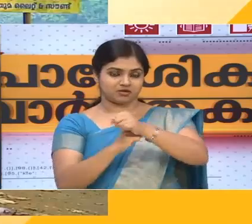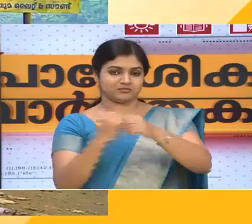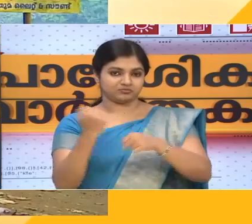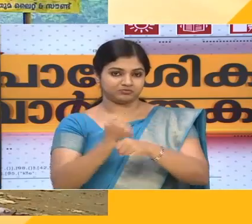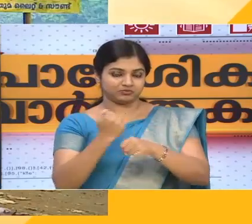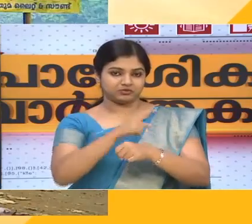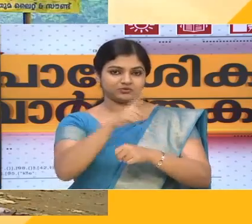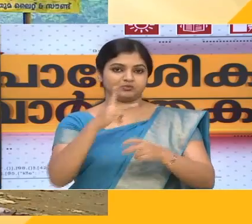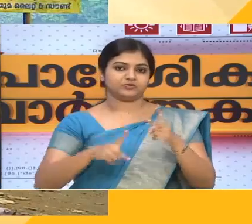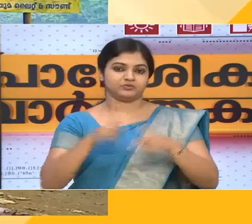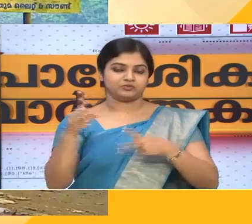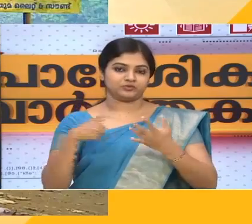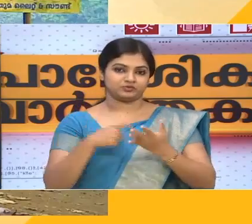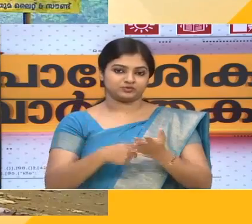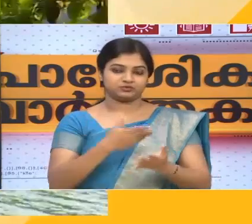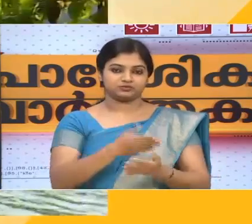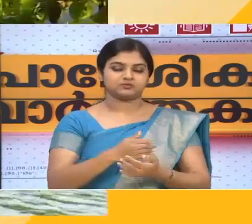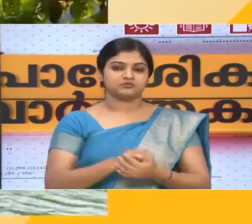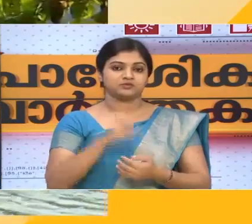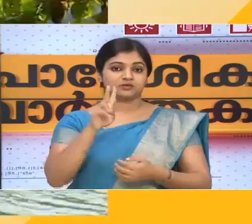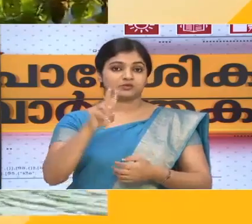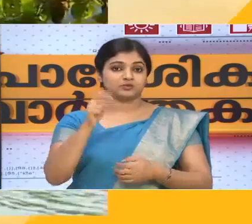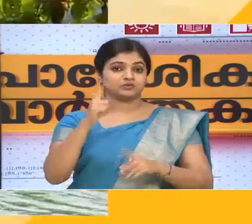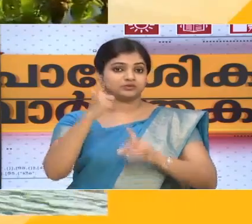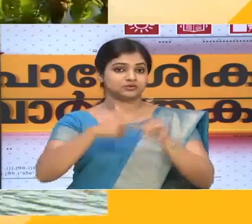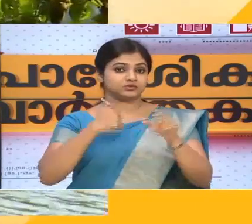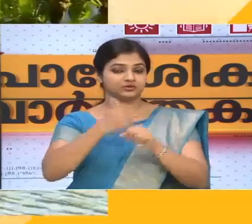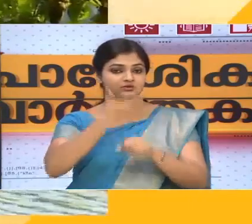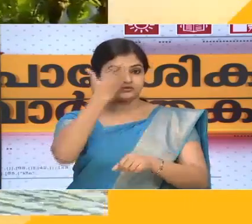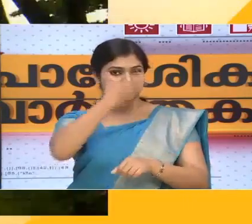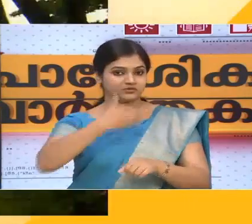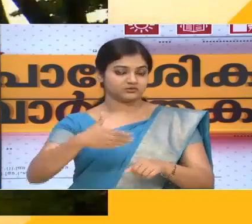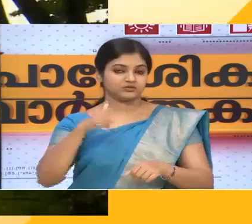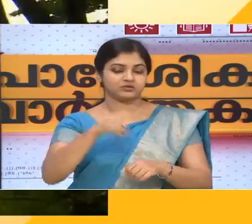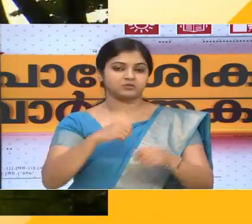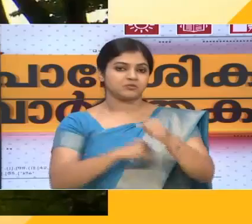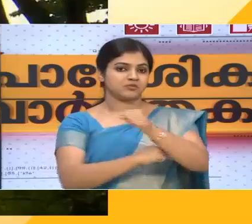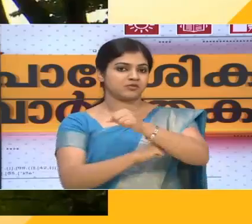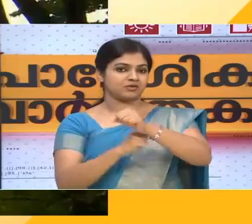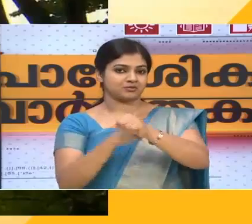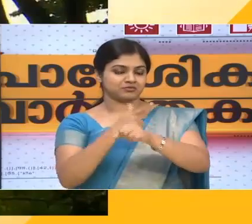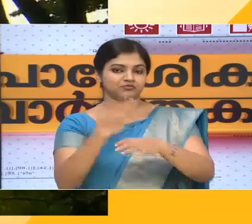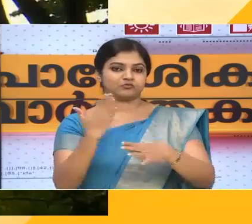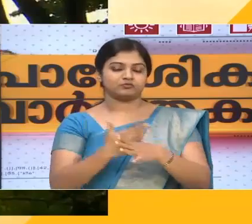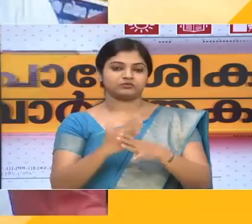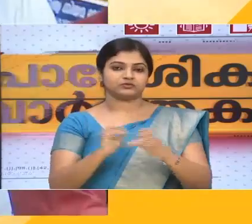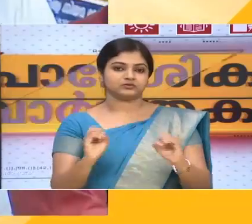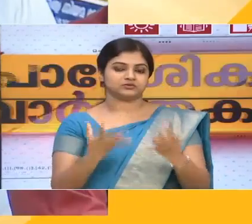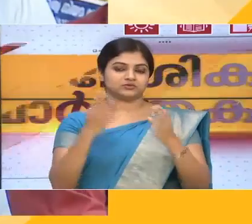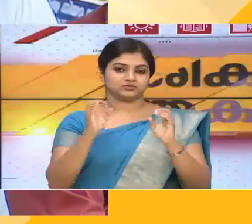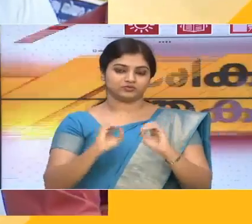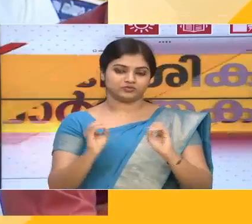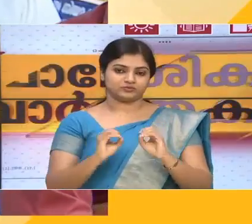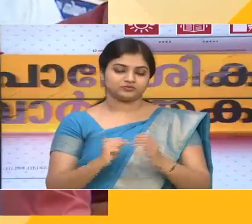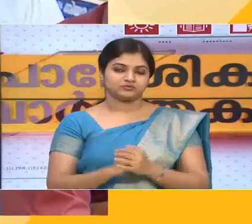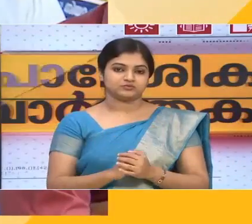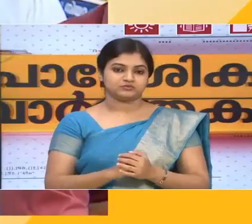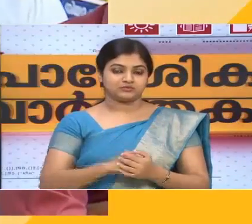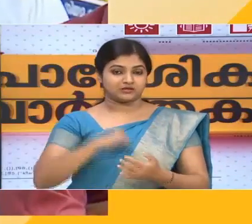വന്നത്. എന്നാൽ 26 വർഷം കഴിഞ്ഞിട്ടും പാലമെന്ന സ്വപ്നം ഇതുവരെ യാഥാർത്ഥ്യമായിട്ടില്ല.